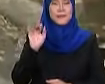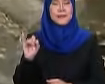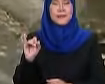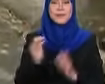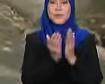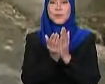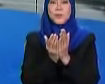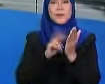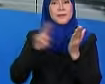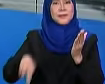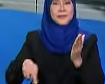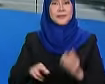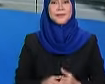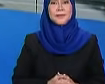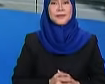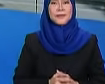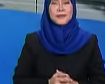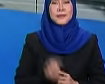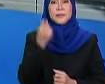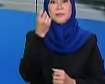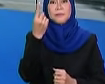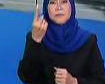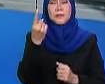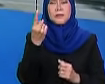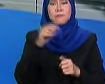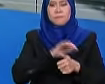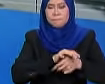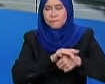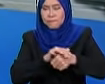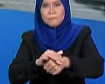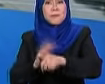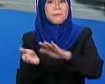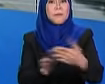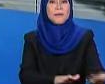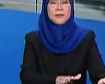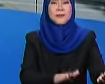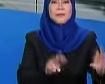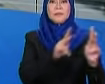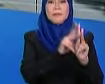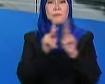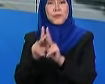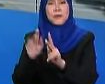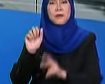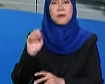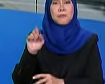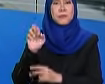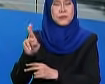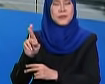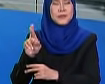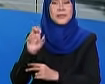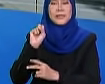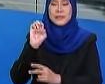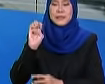sekolah rendah 11 bangkai penyu hijau dijumpai di kampung Ambo Ambo sempurna satu